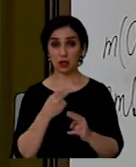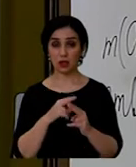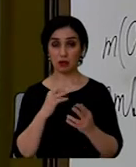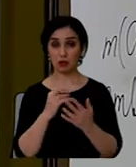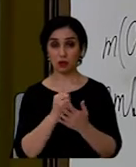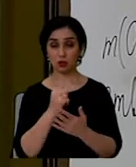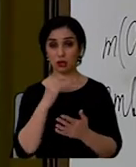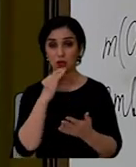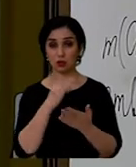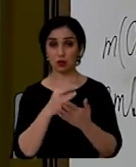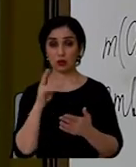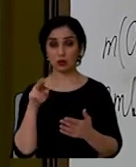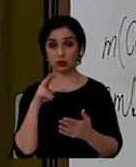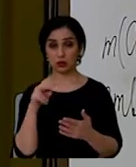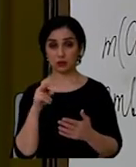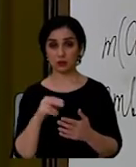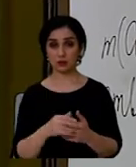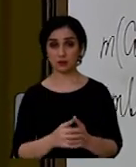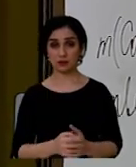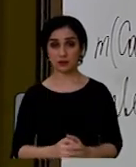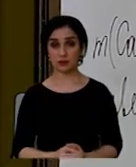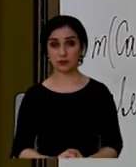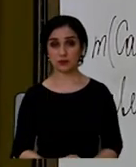получается ответ D.